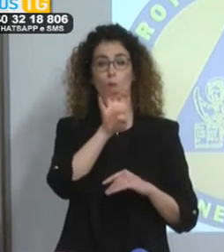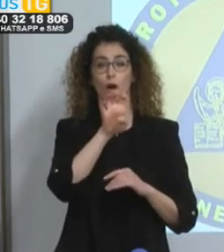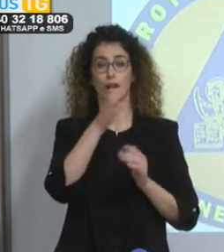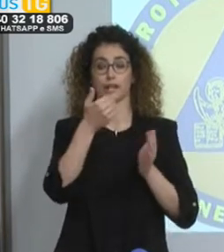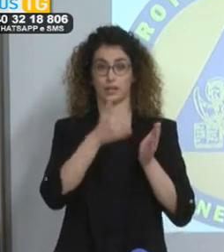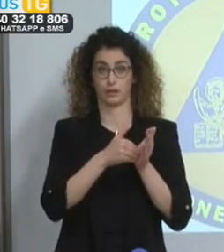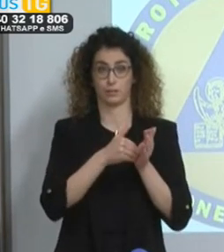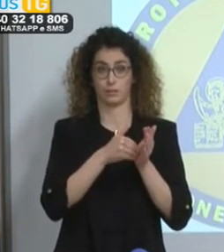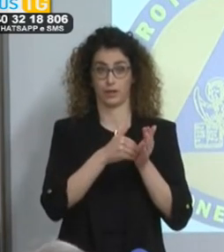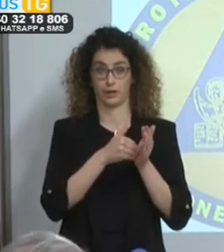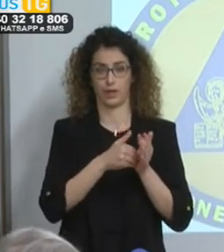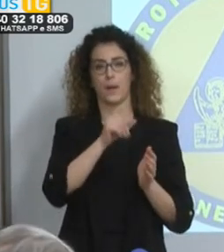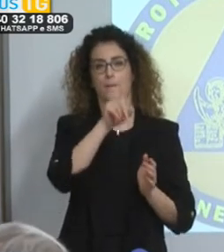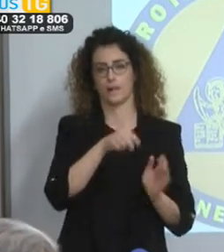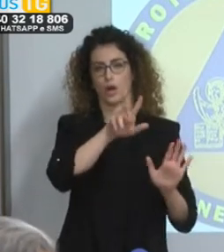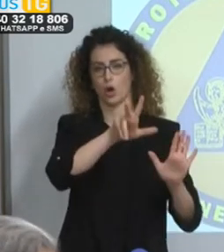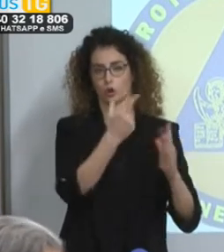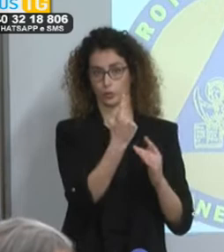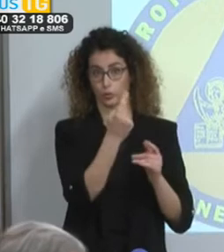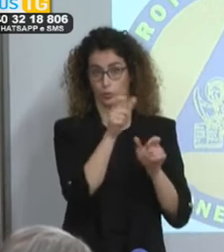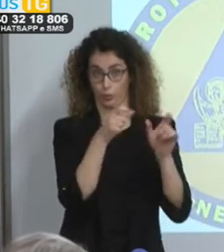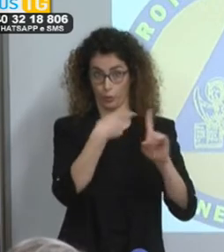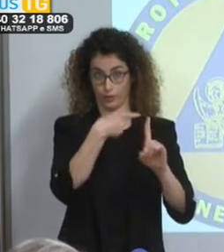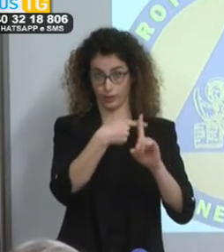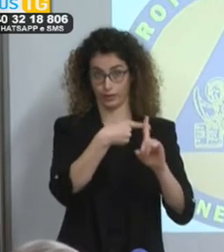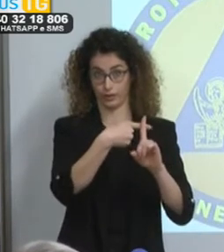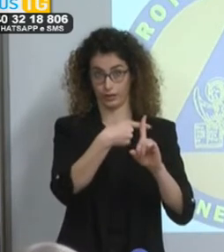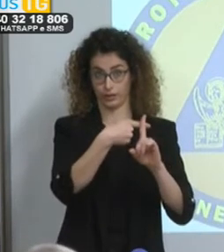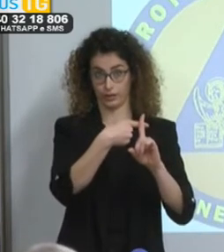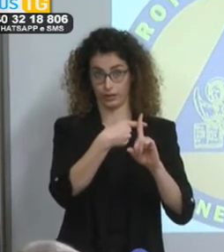40.474 tamponi, quindi 1.081 positivi,